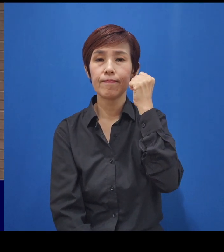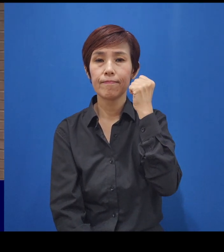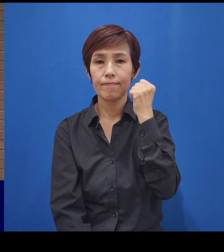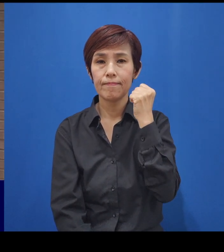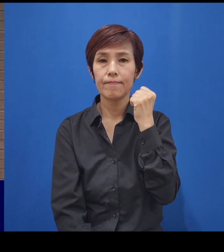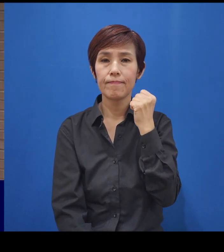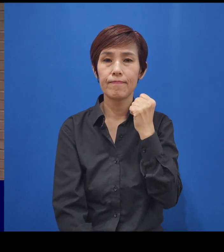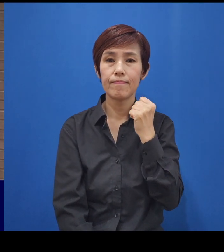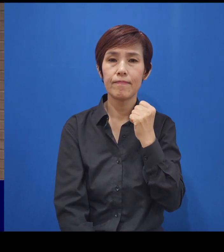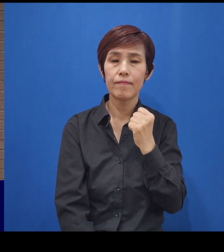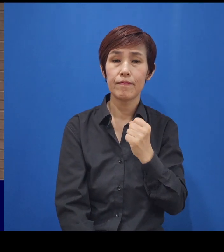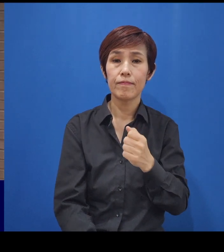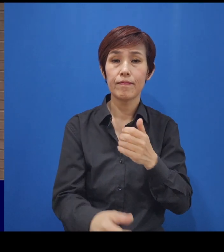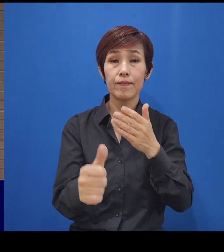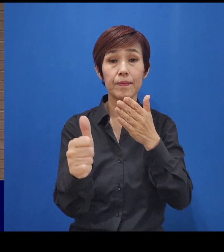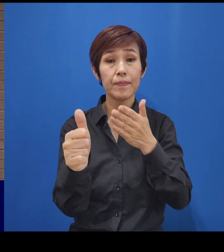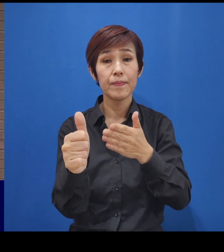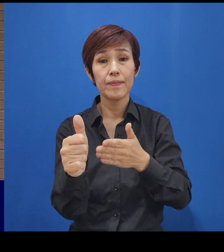잊지